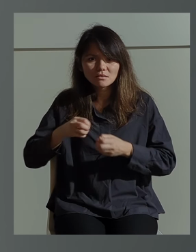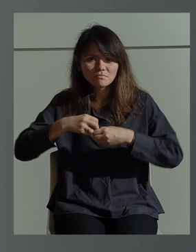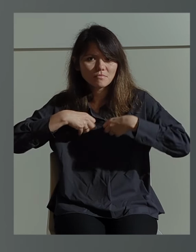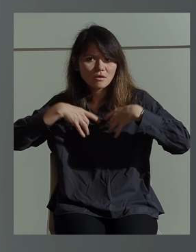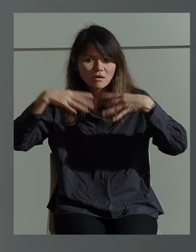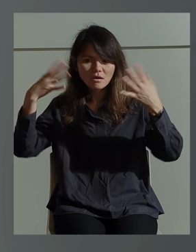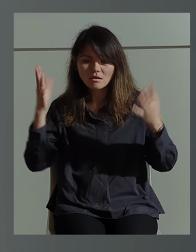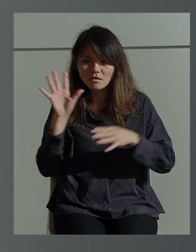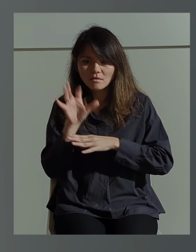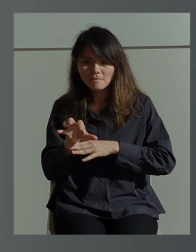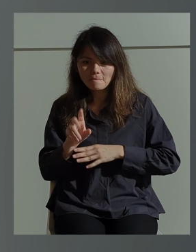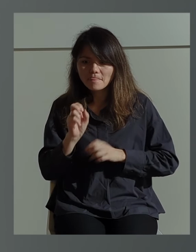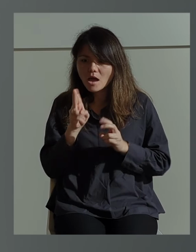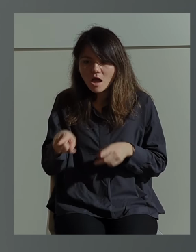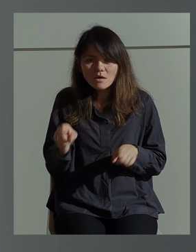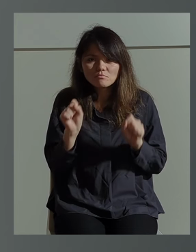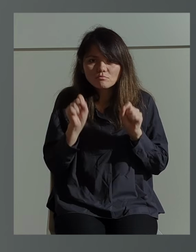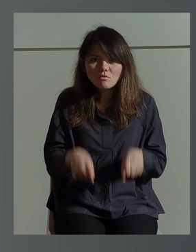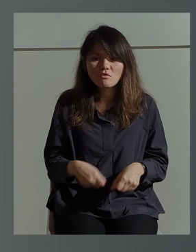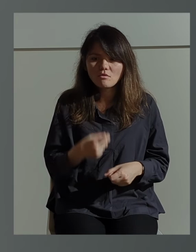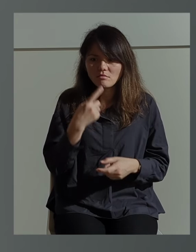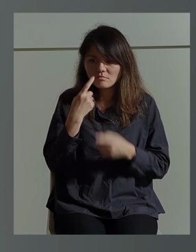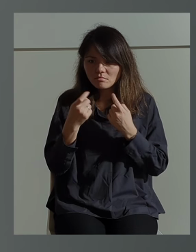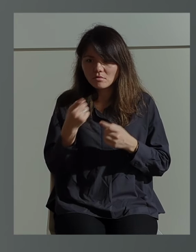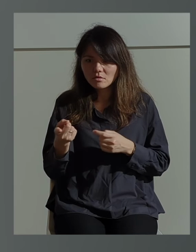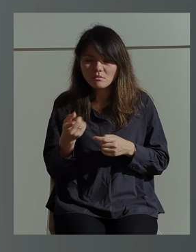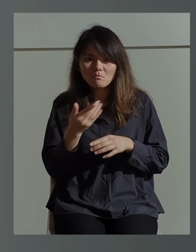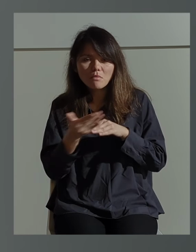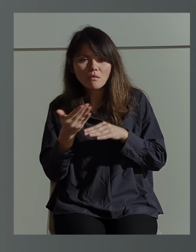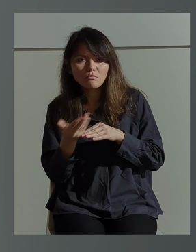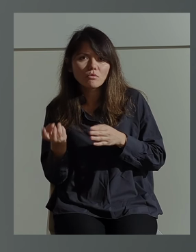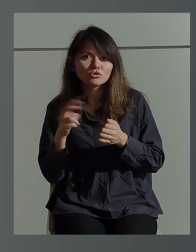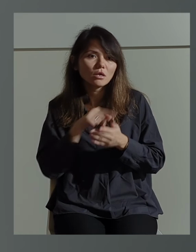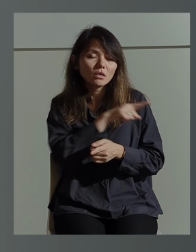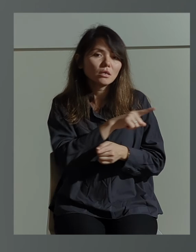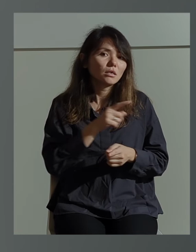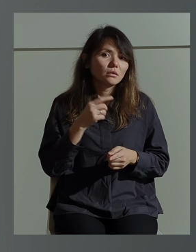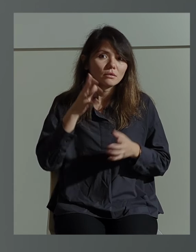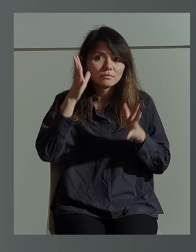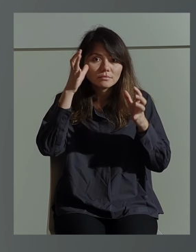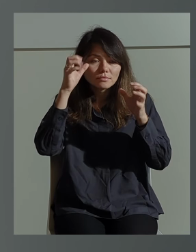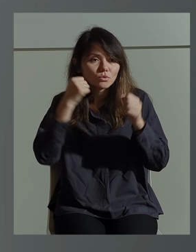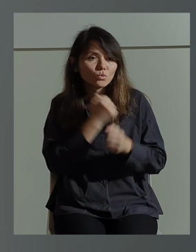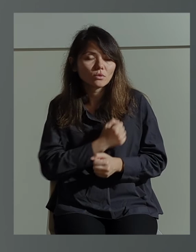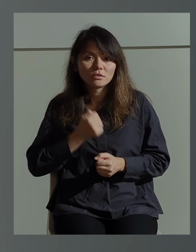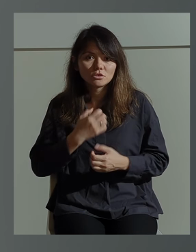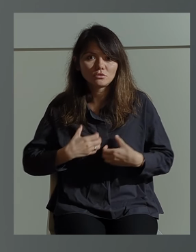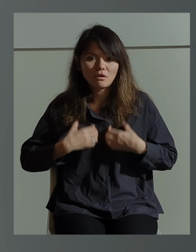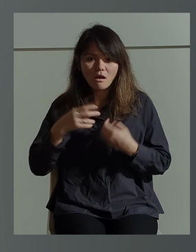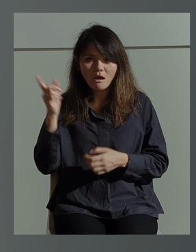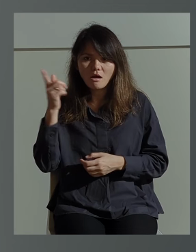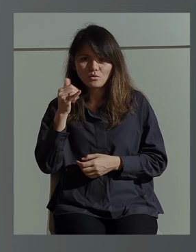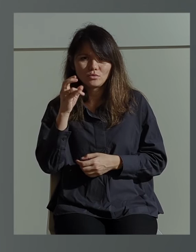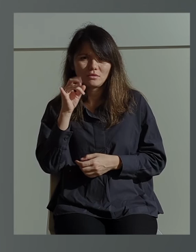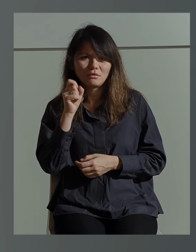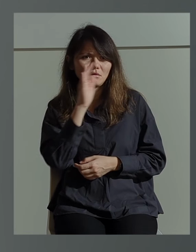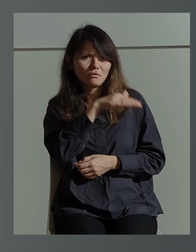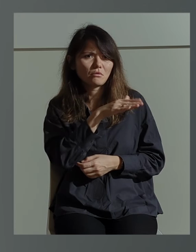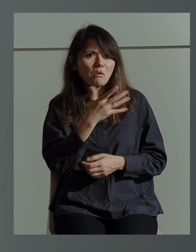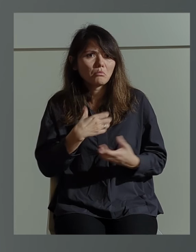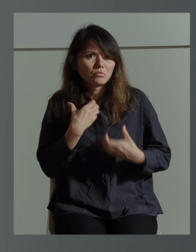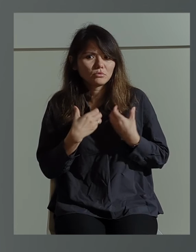Что как же так как ты мог там ты встал сегодня чуть попозже и страшно ругается страшная истерика Вот и кундера говорит Ну а зачем вы а